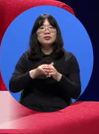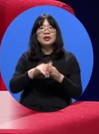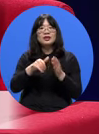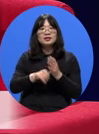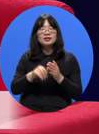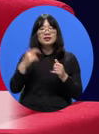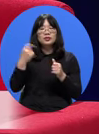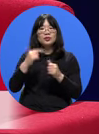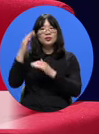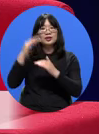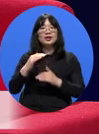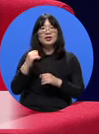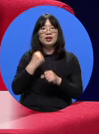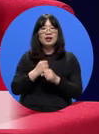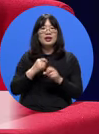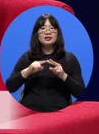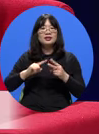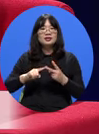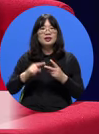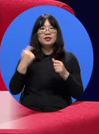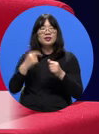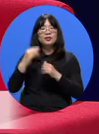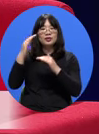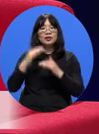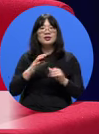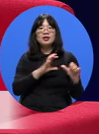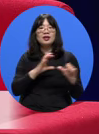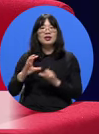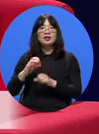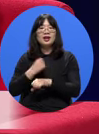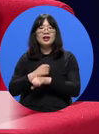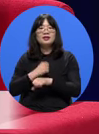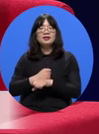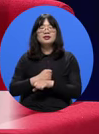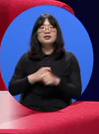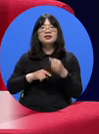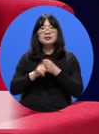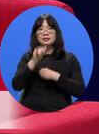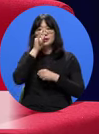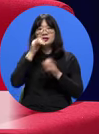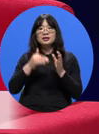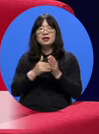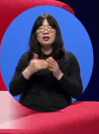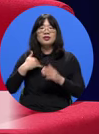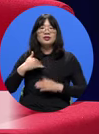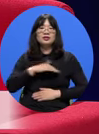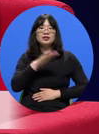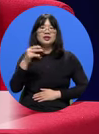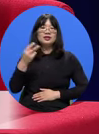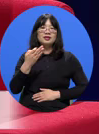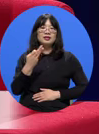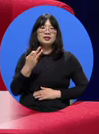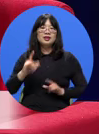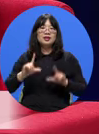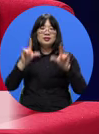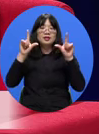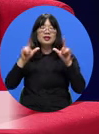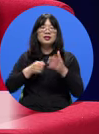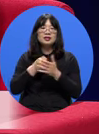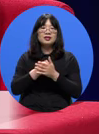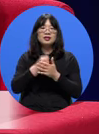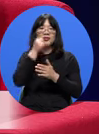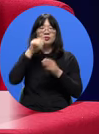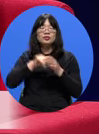그 교육 내용으로 하거나 교육 과정에 활용하는 교육을 의미합니다. 네. 저희가 2013년도에